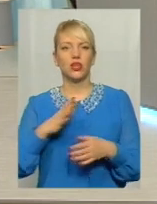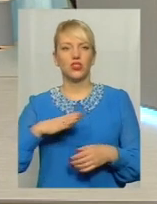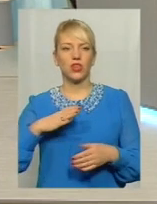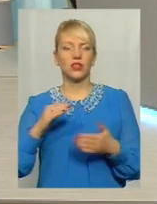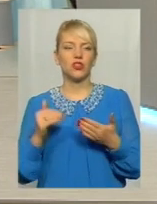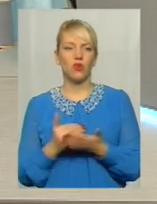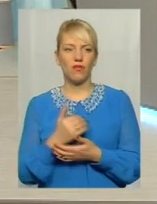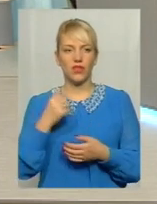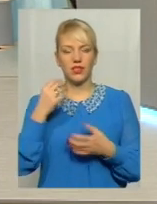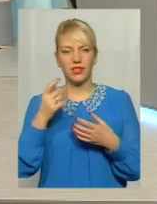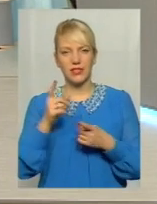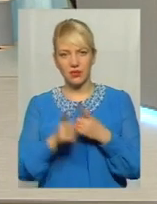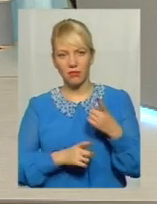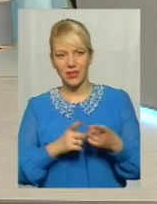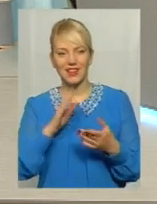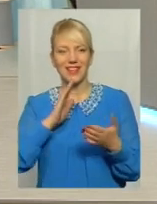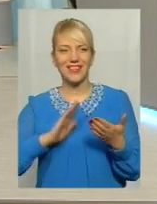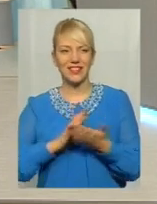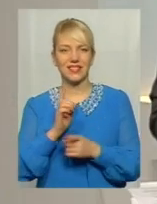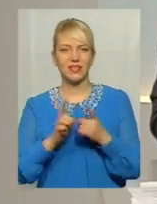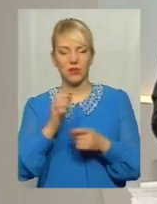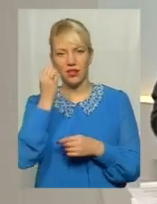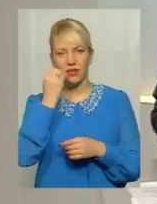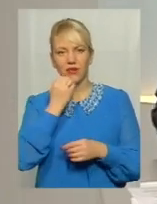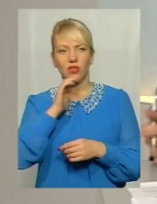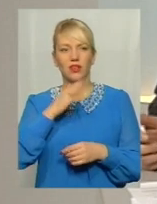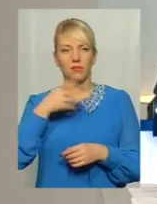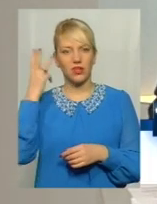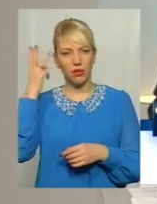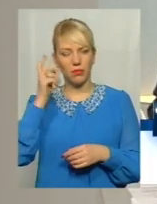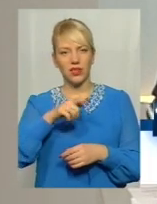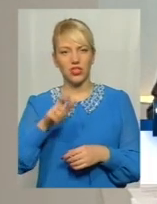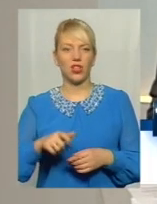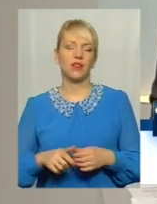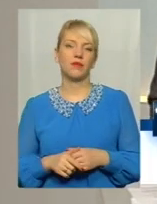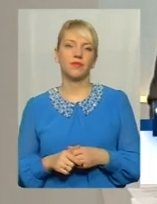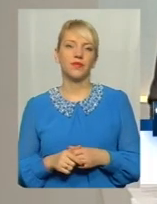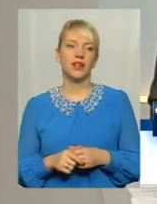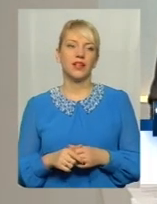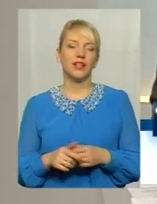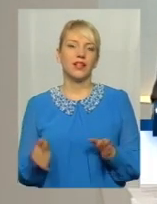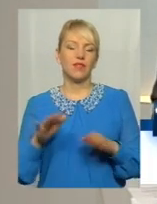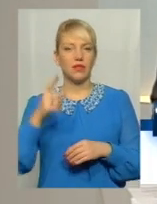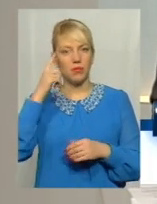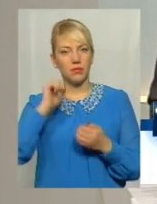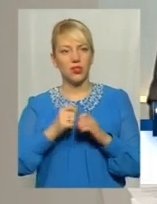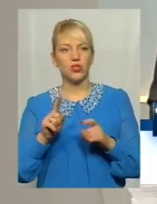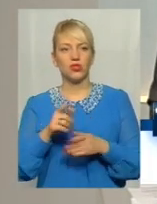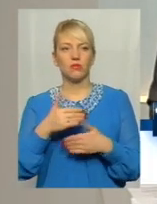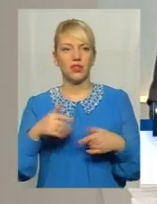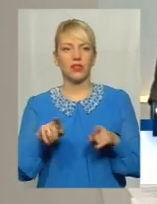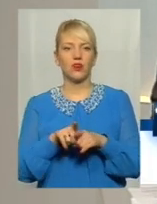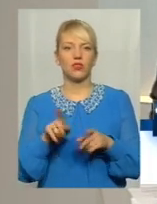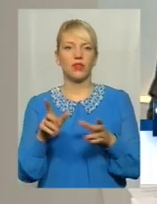змін, якісних змін. І дякую нашим хмельничанам, телеглядачам. Давайте пам'ятати, що ми також беремо